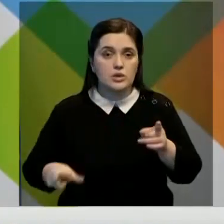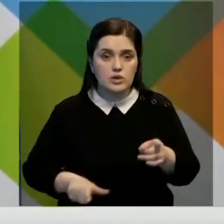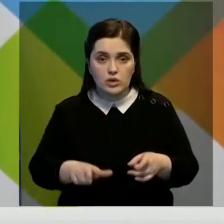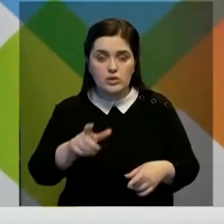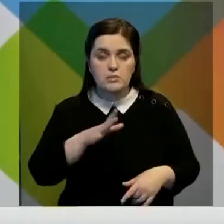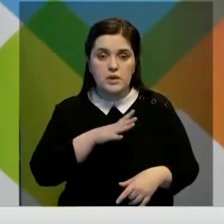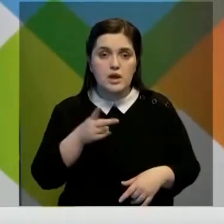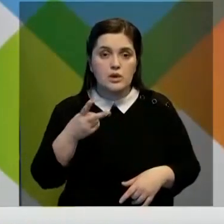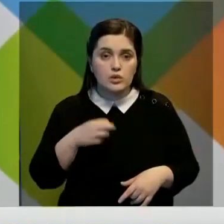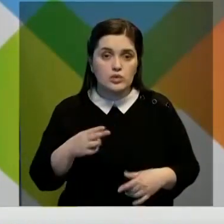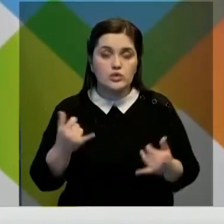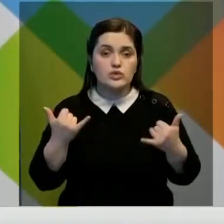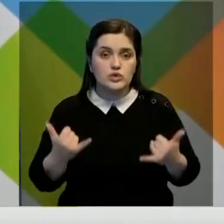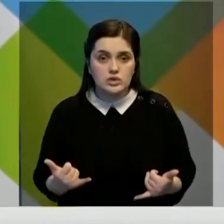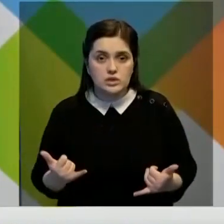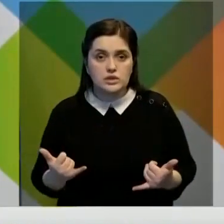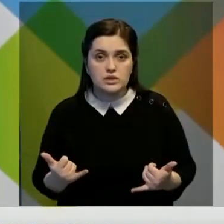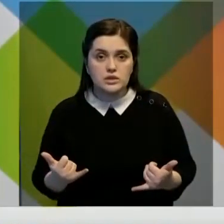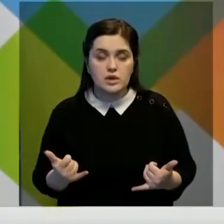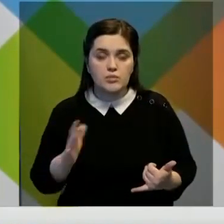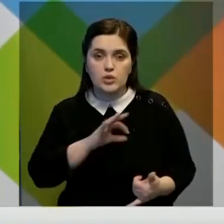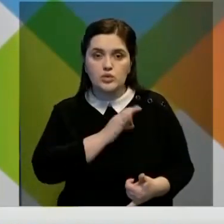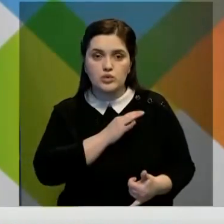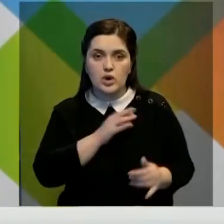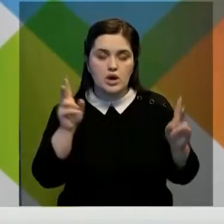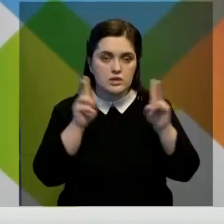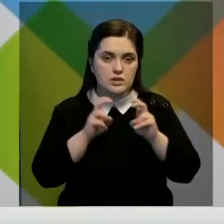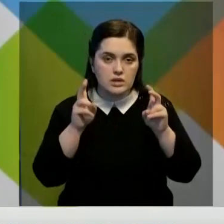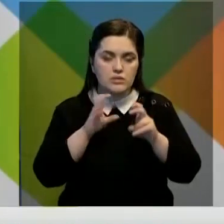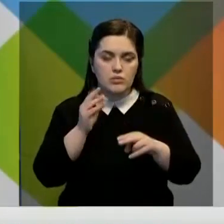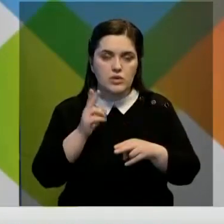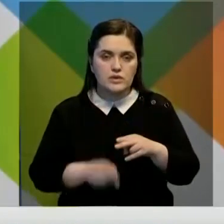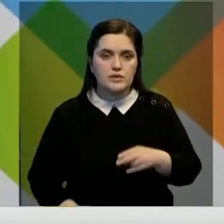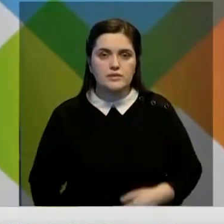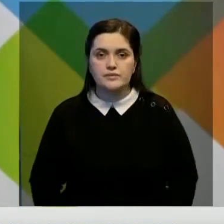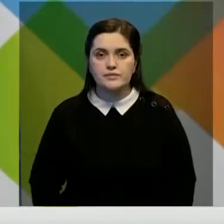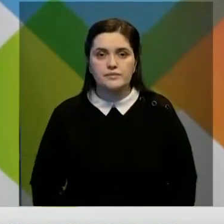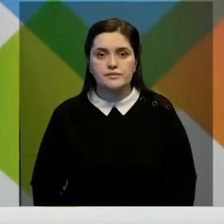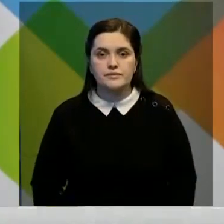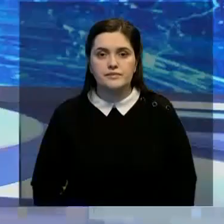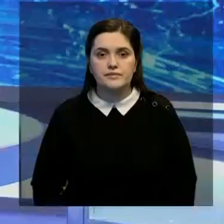гололед. Сейчас назначены экспертизы, юридическая оценка будет дана по окончании экспертизы.